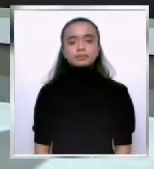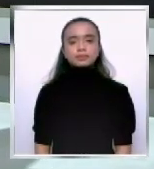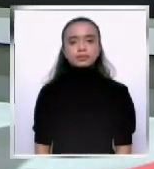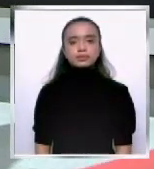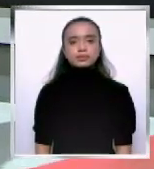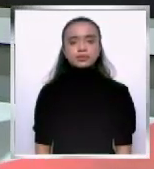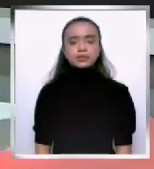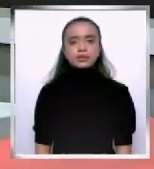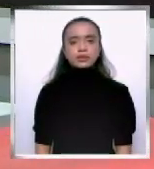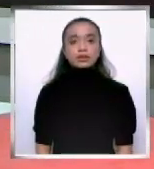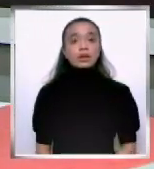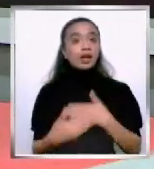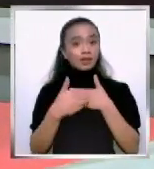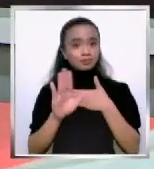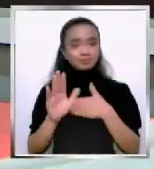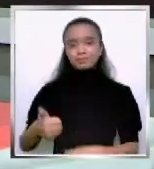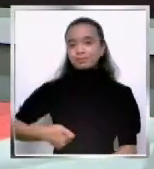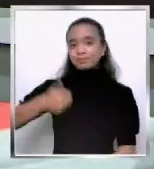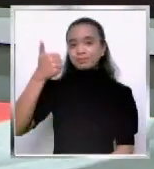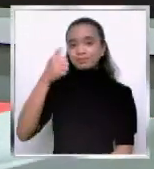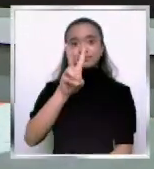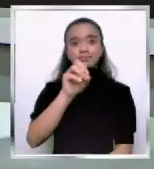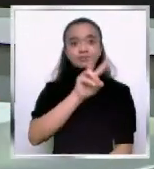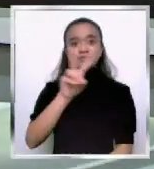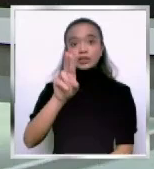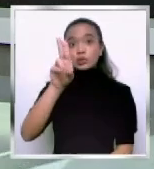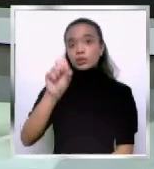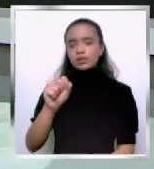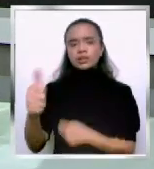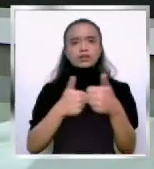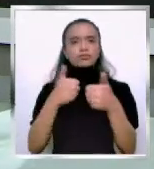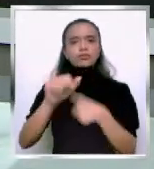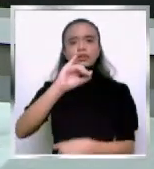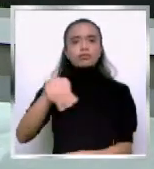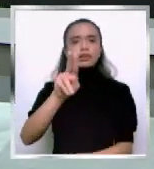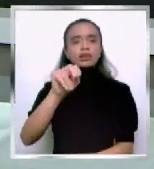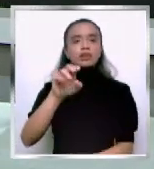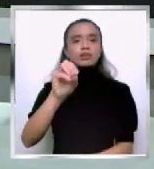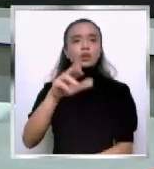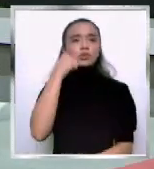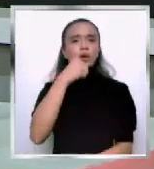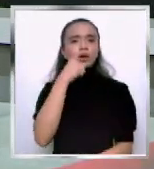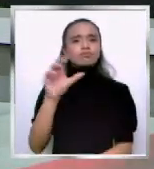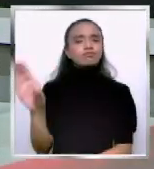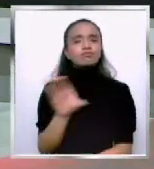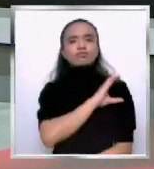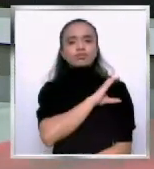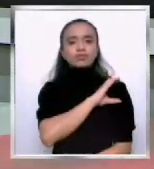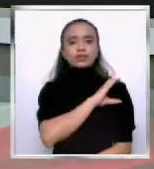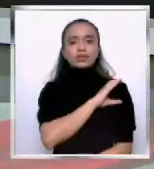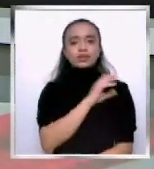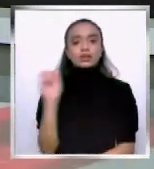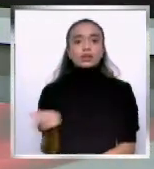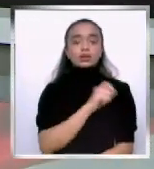Matapos itanghang bilang 2022 US Open Junior Girls Singles Champion, Pinay tennis sensation na si